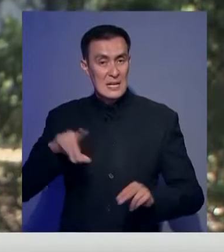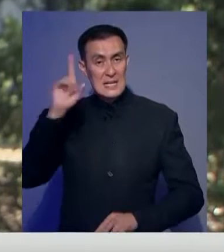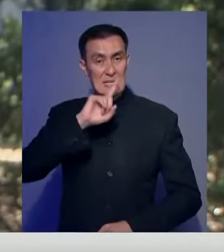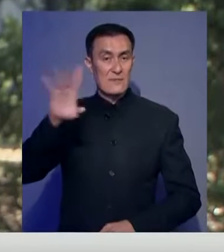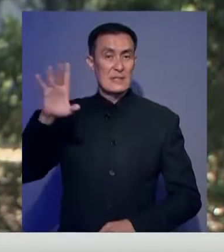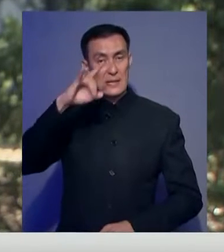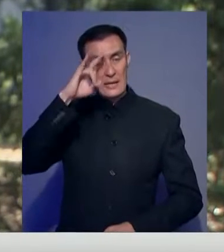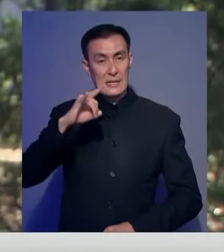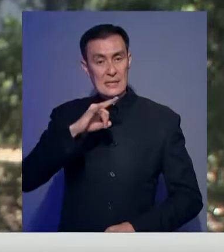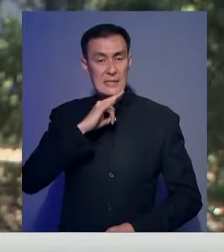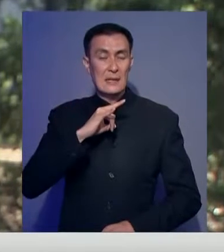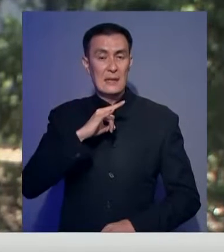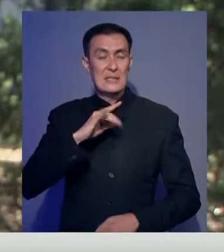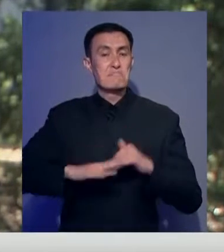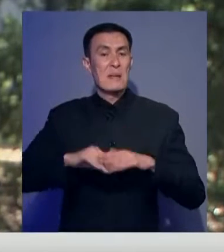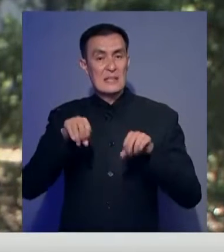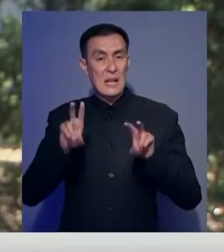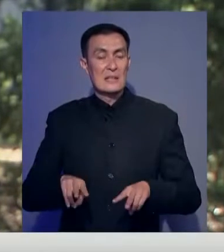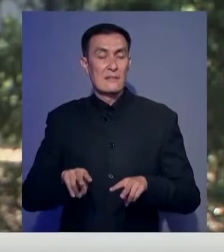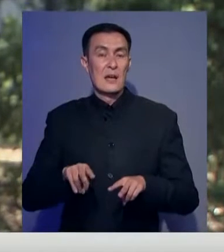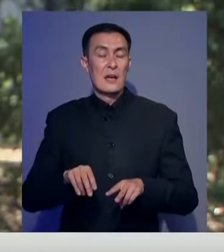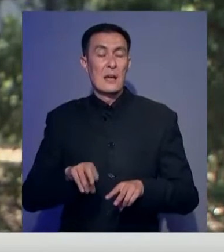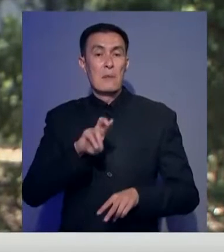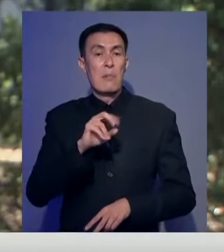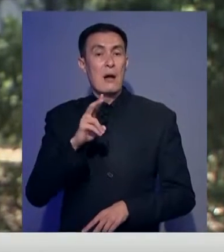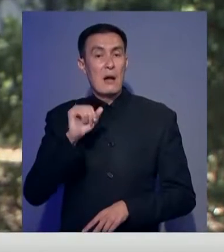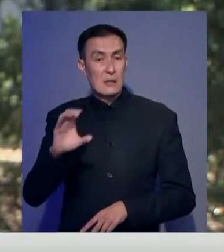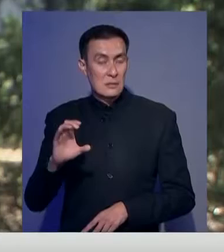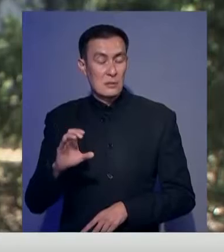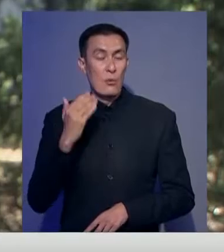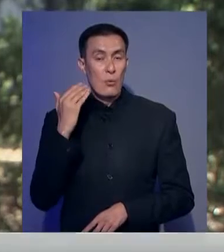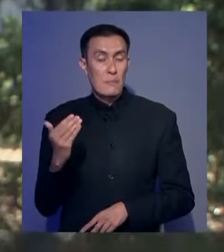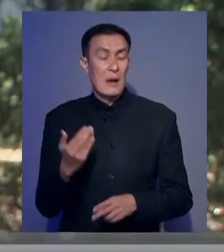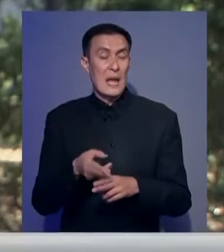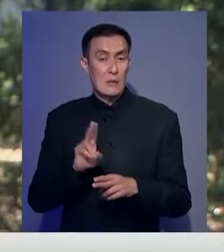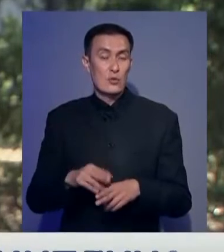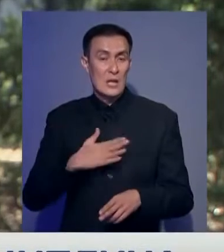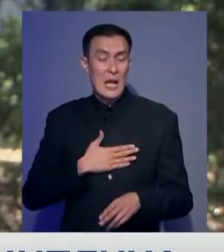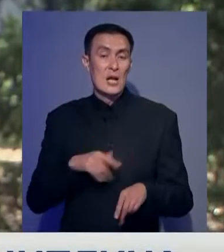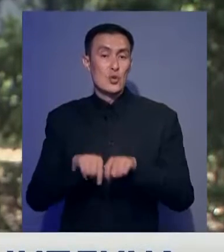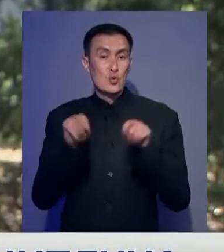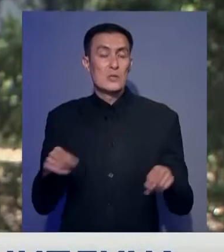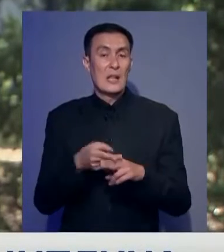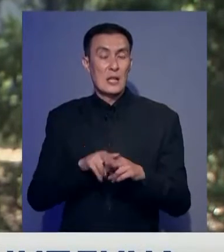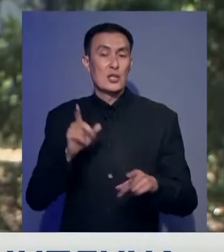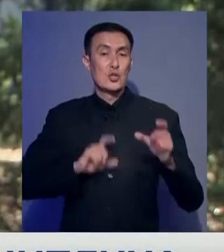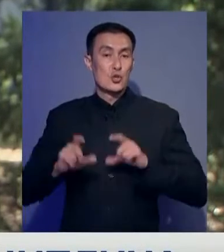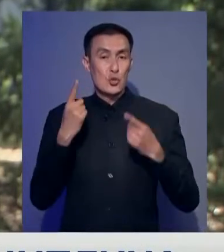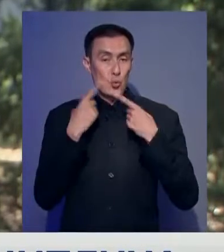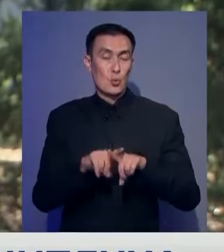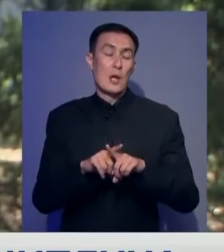известный казахстанский демограф Татив Бахас. И поэтому я создал этот институт